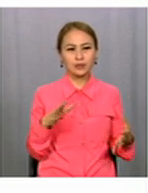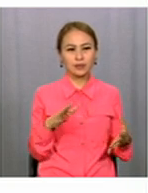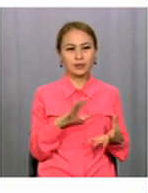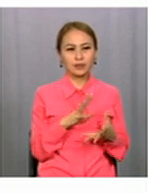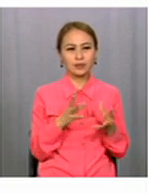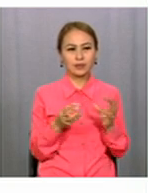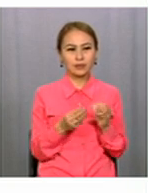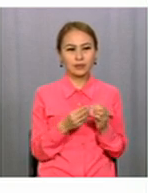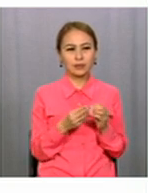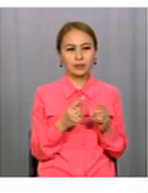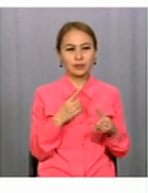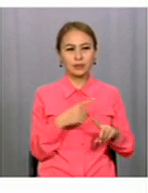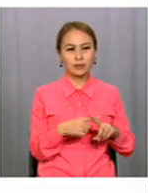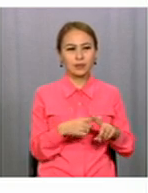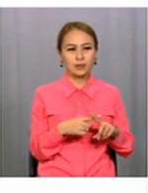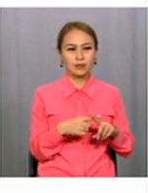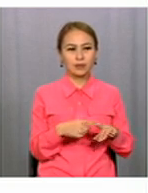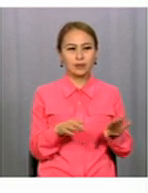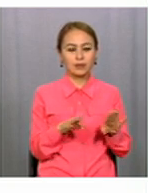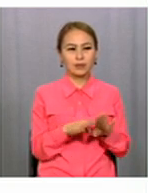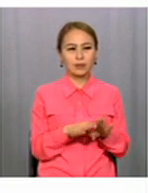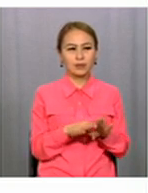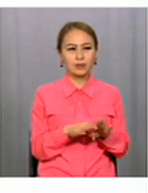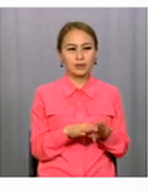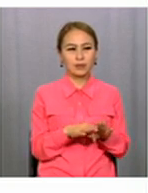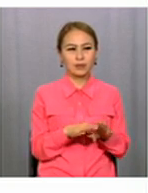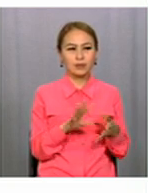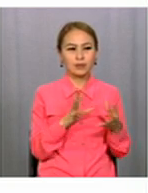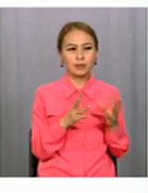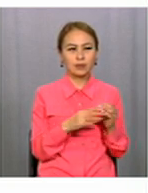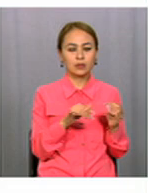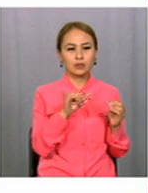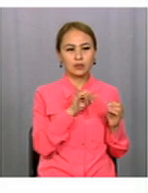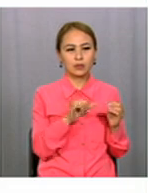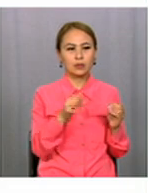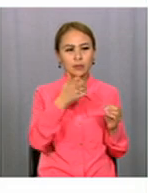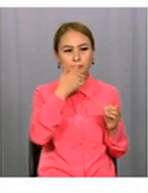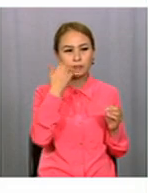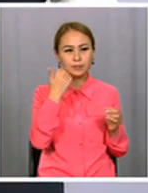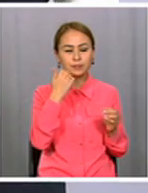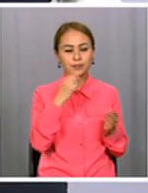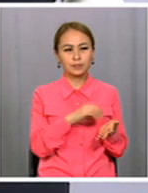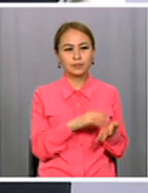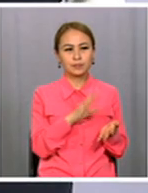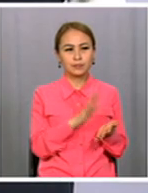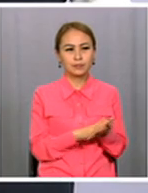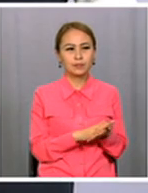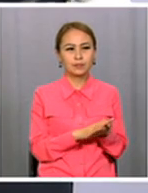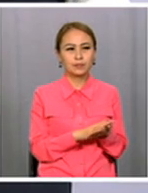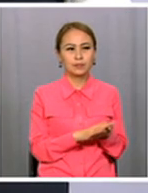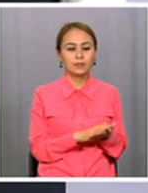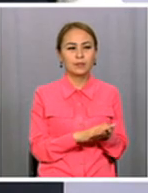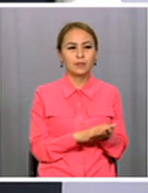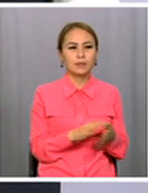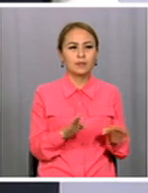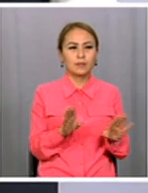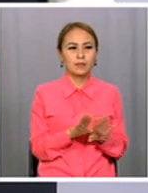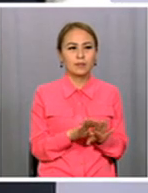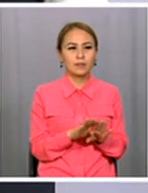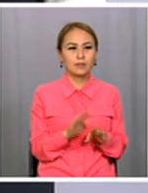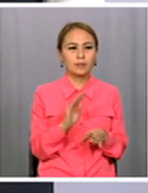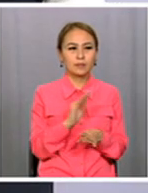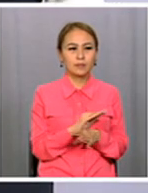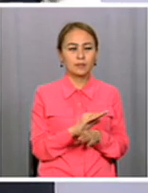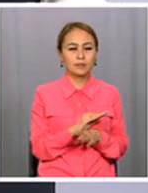шаманы X арқылы, ал тәуелді айнымал шаманы Y арқылы белгілейді. Ал енді осы шамалар арасында